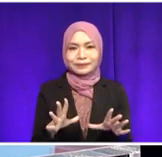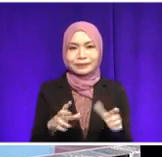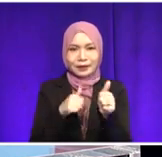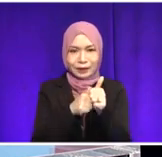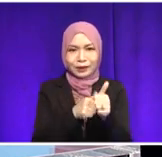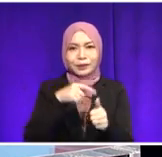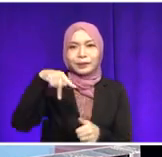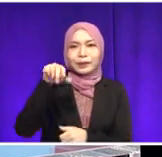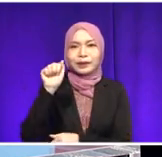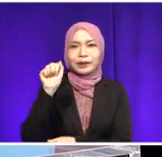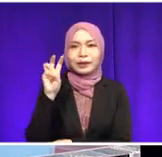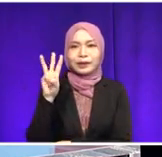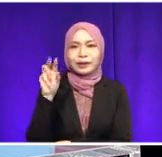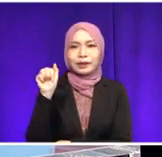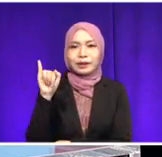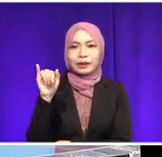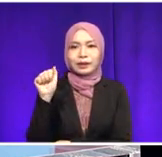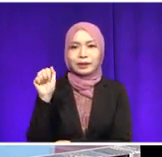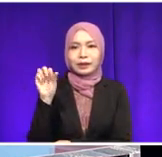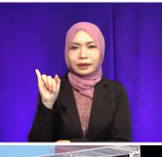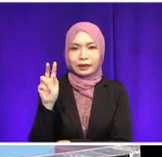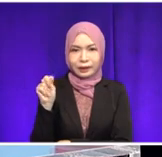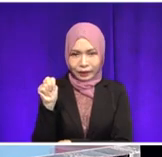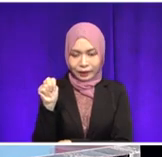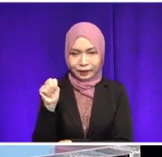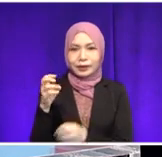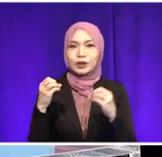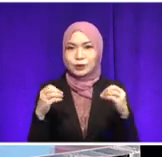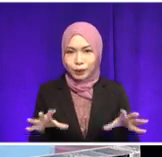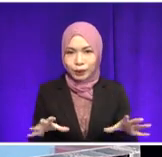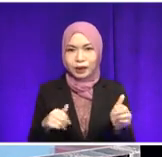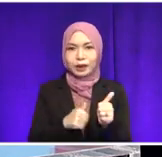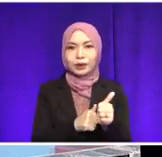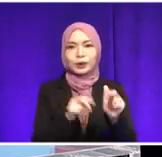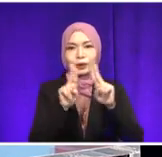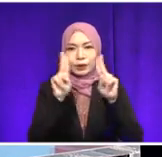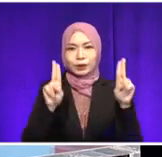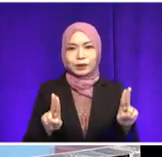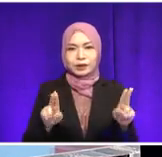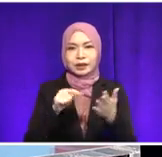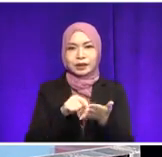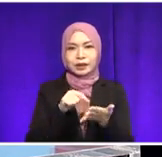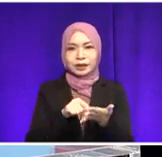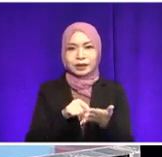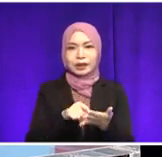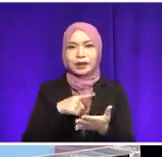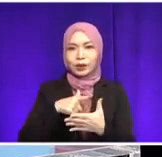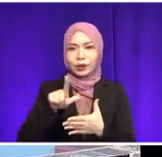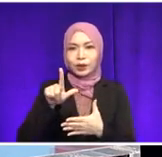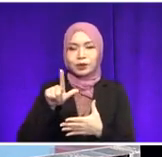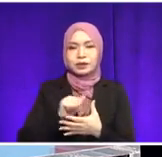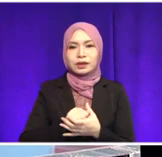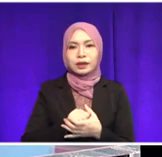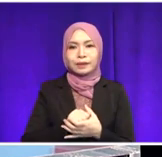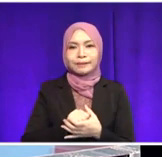kita punya kuil quality tadi jadi bila sudah melalui pengujian pengujian tadi tak semestinya lulus terus perlu ada